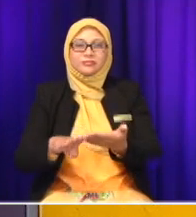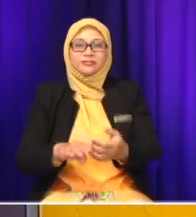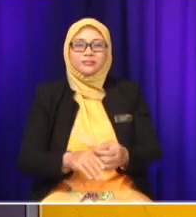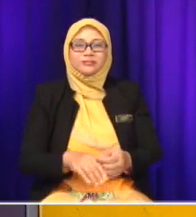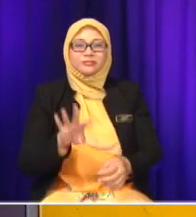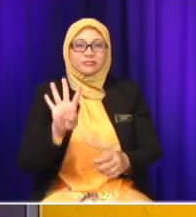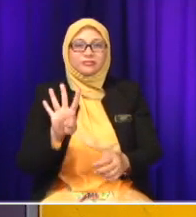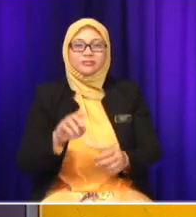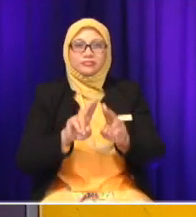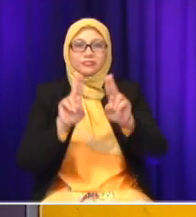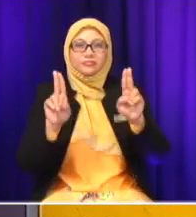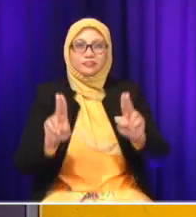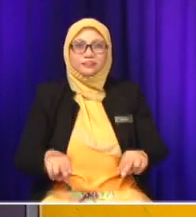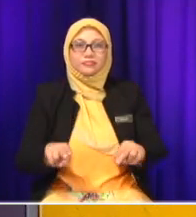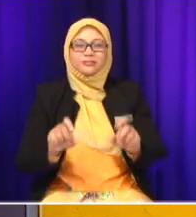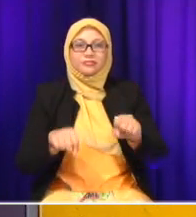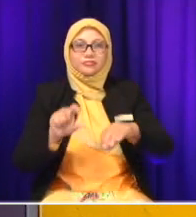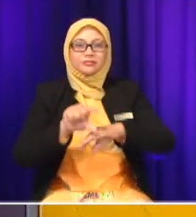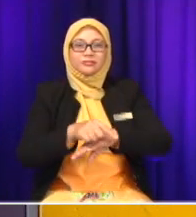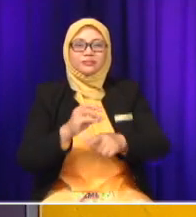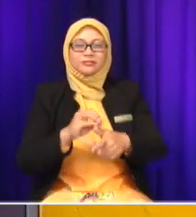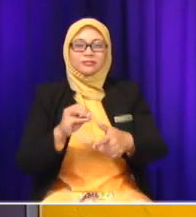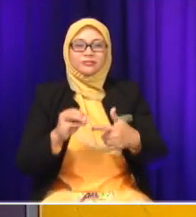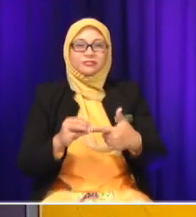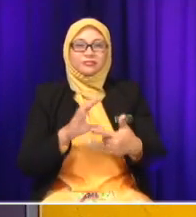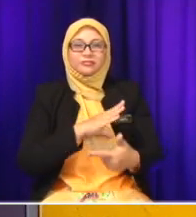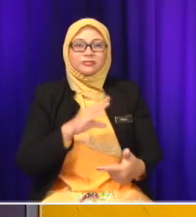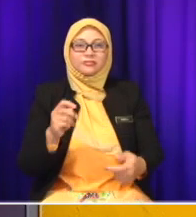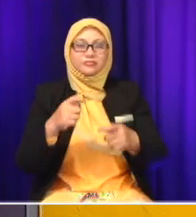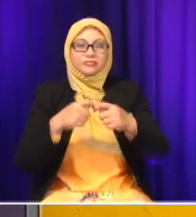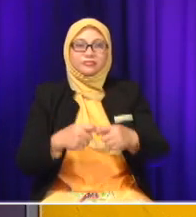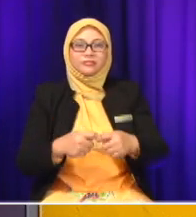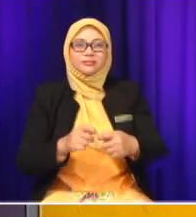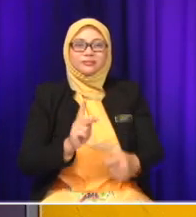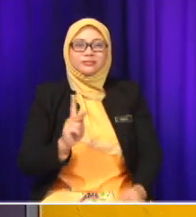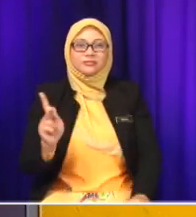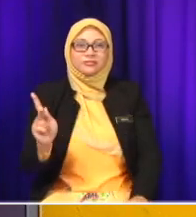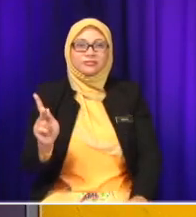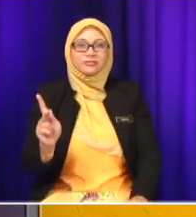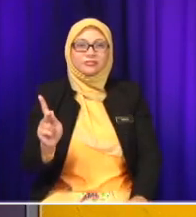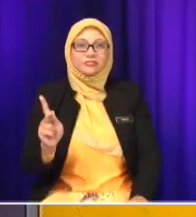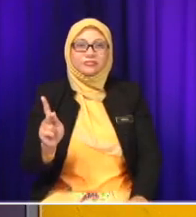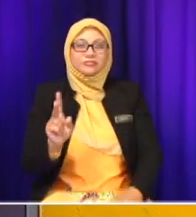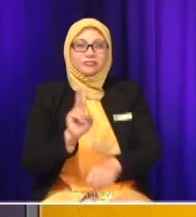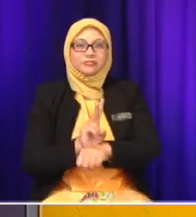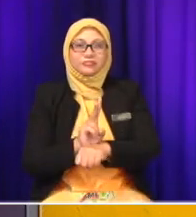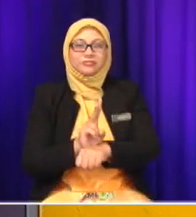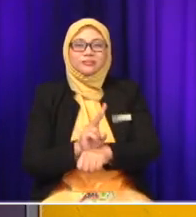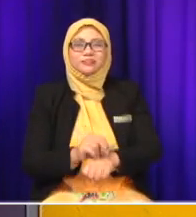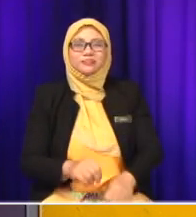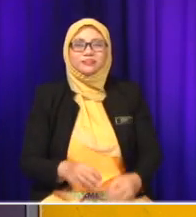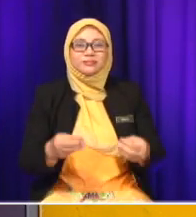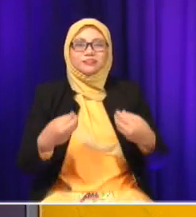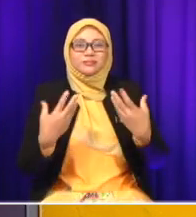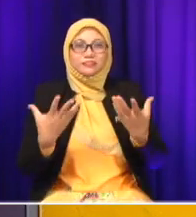kebolehgunaan dan menentukan servis di sini mungkin akan mengambil Masa panjang kerana kita ada banyak komonen yang perlu